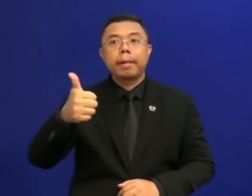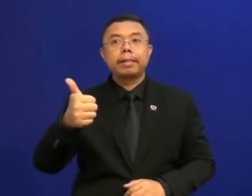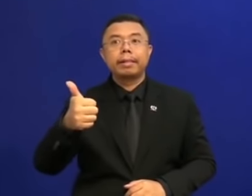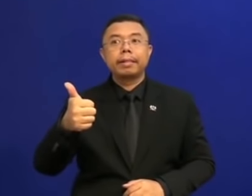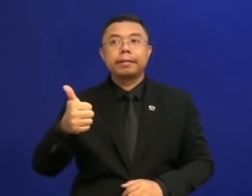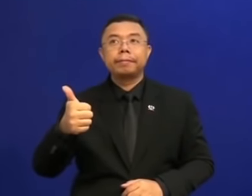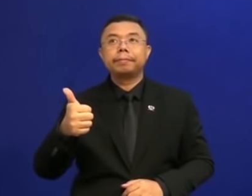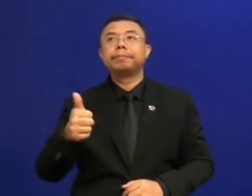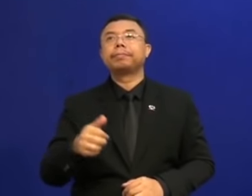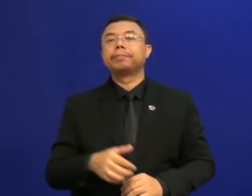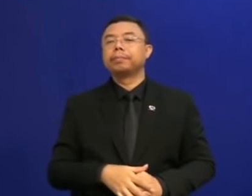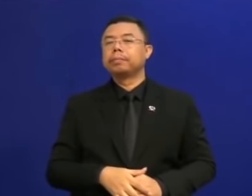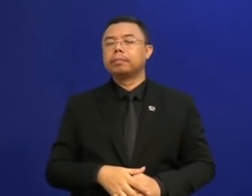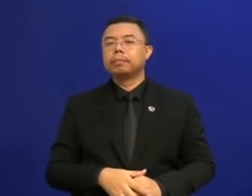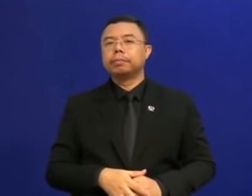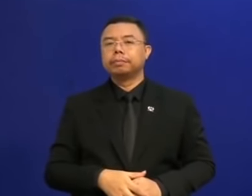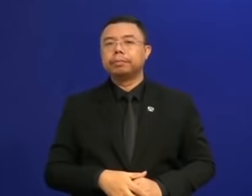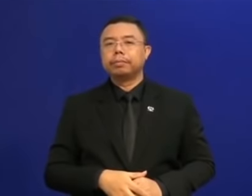saudara?